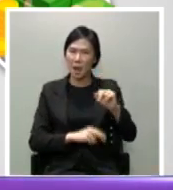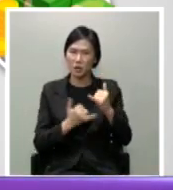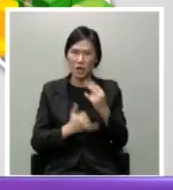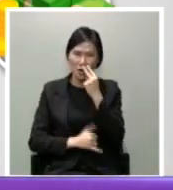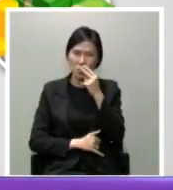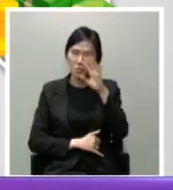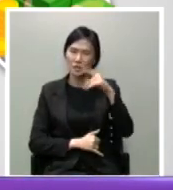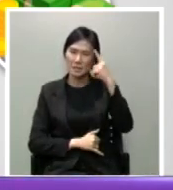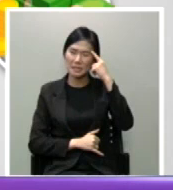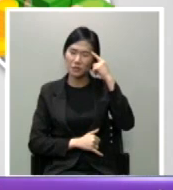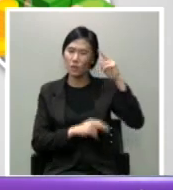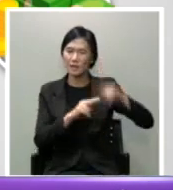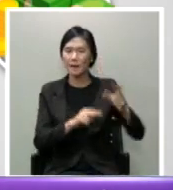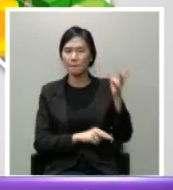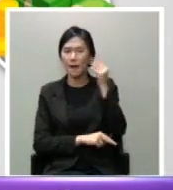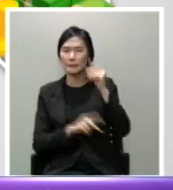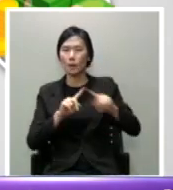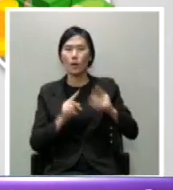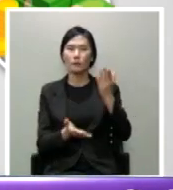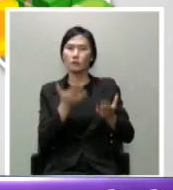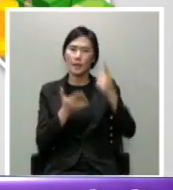แต่เอาเถอะเขาจะว่ายังไงก็อีกเรื่องนึง